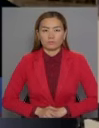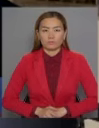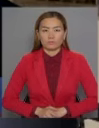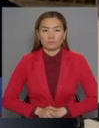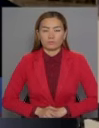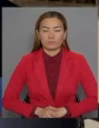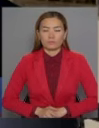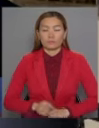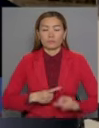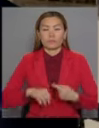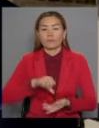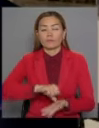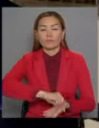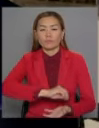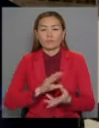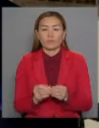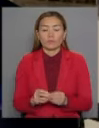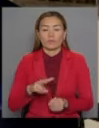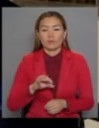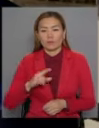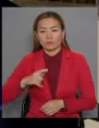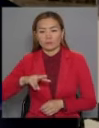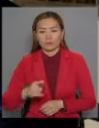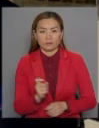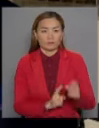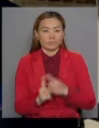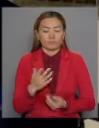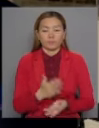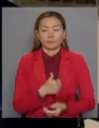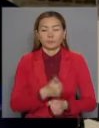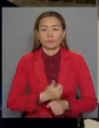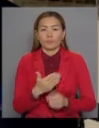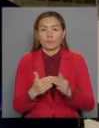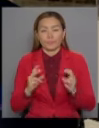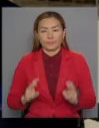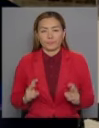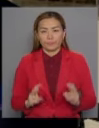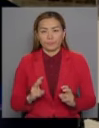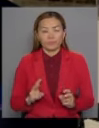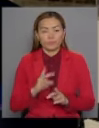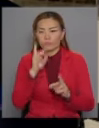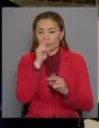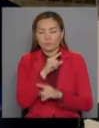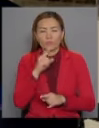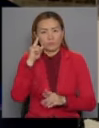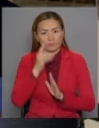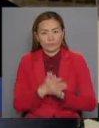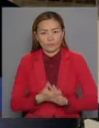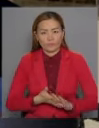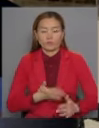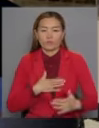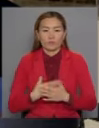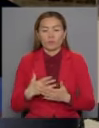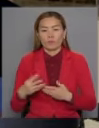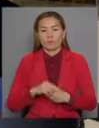изменилась. Біздің қатысушыларымыз бұл лагерден кейін бәрі өзгерді. Ең бастысы олар үйде отырғаның дұрыс емес екендігін, қоғамның белсенді